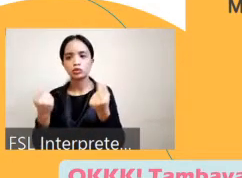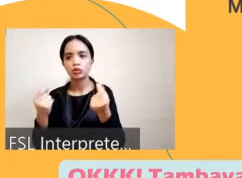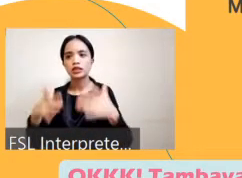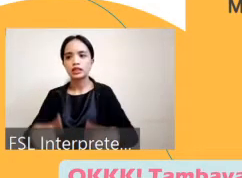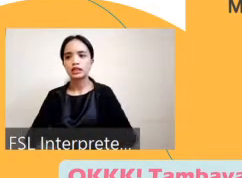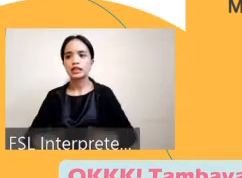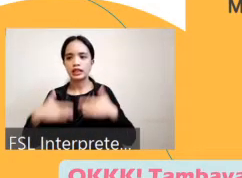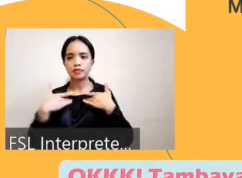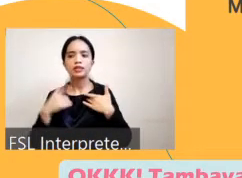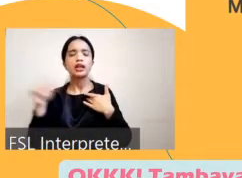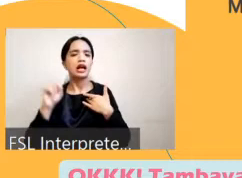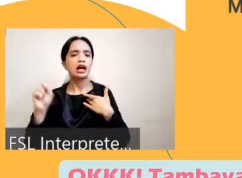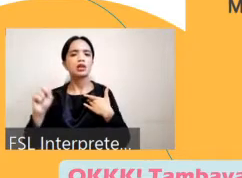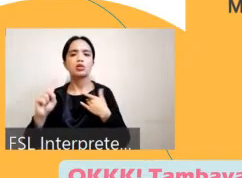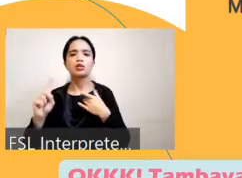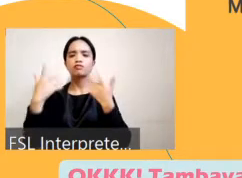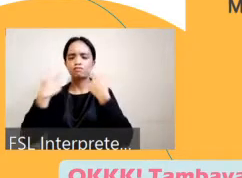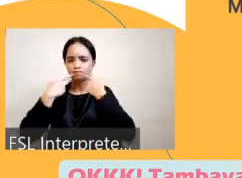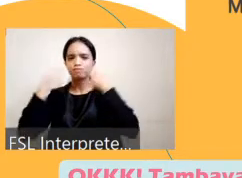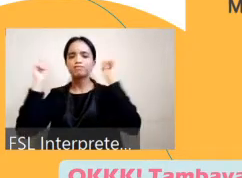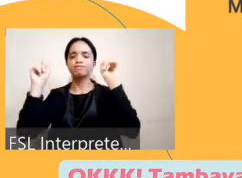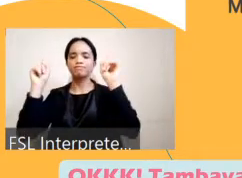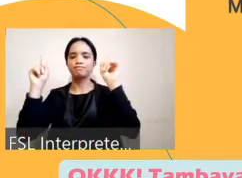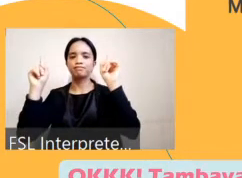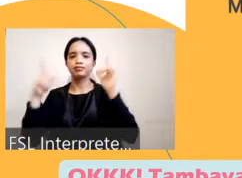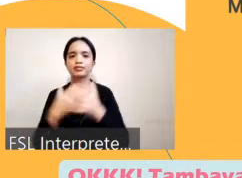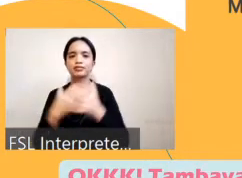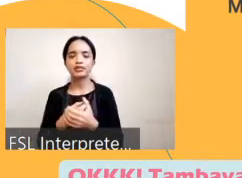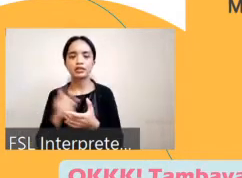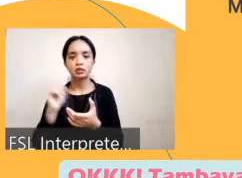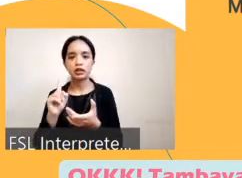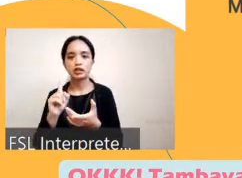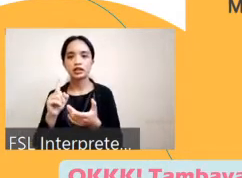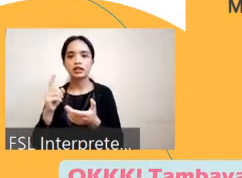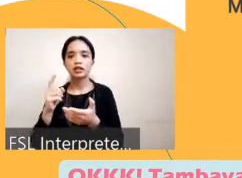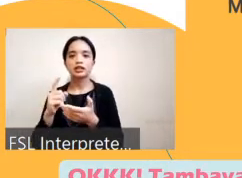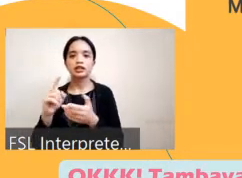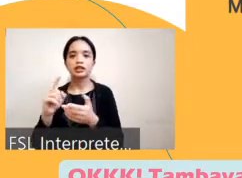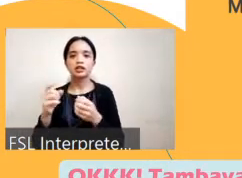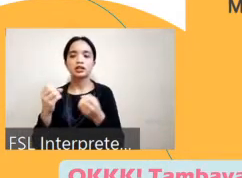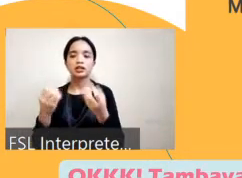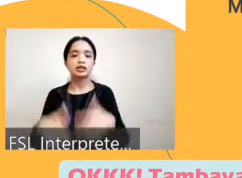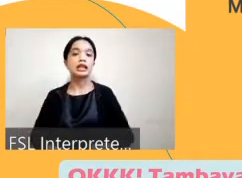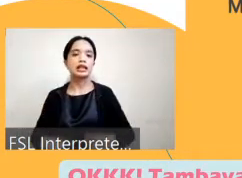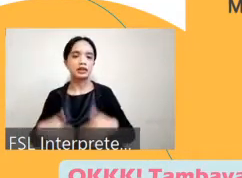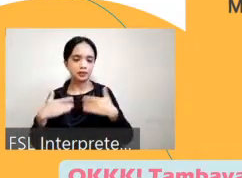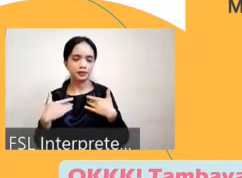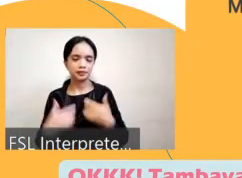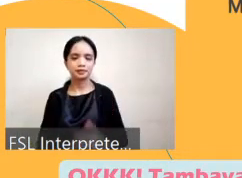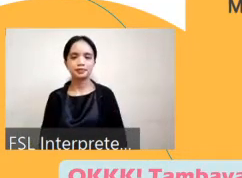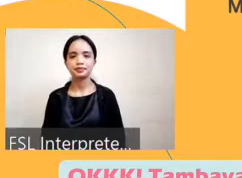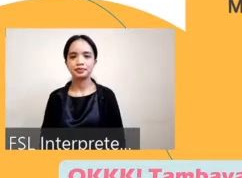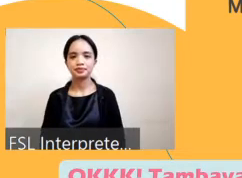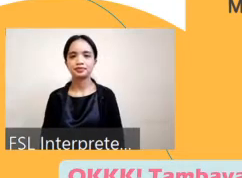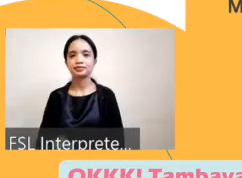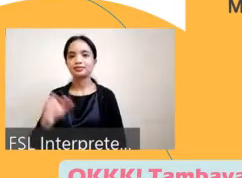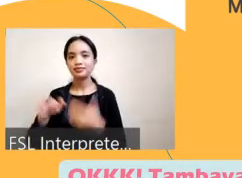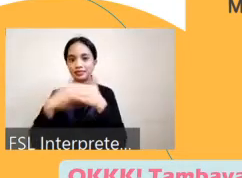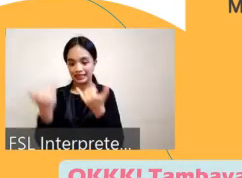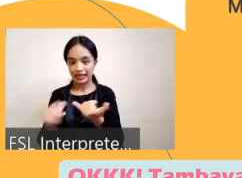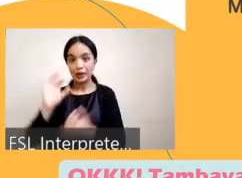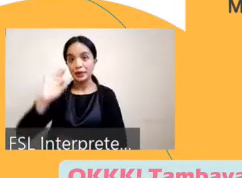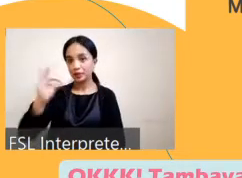ano ba yung mga napagtagumpayan na natin sa mga ilang chapters na ng life natin. Okay? Episode 9 po tayo